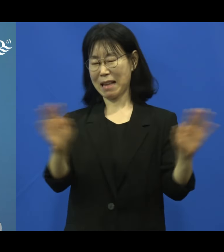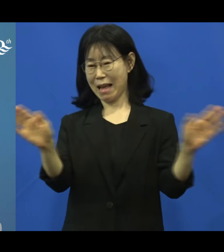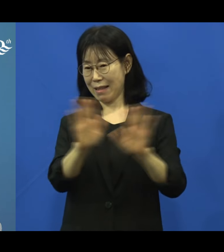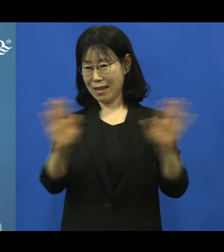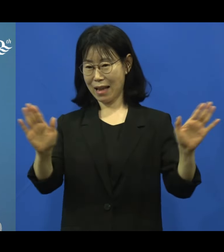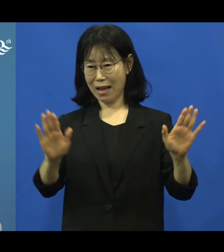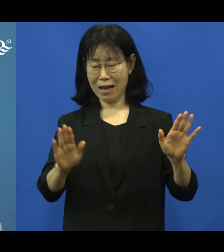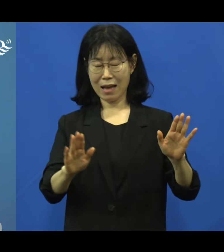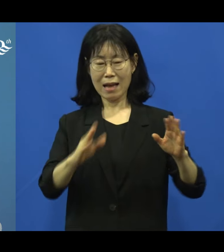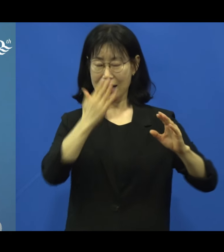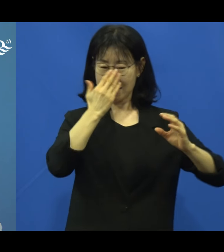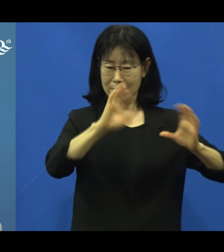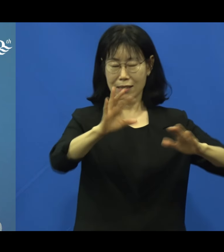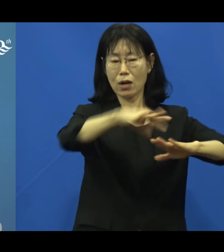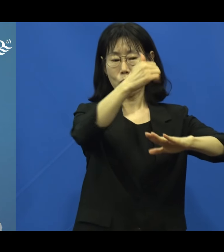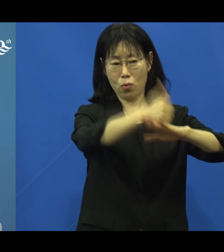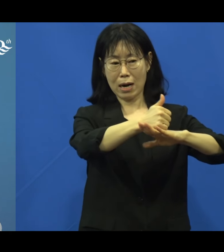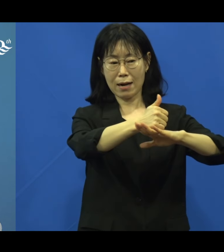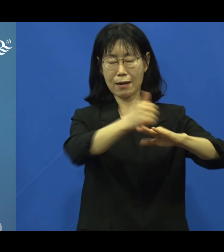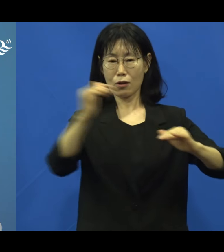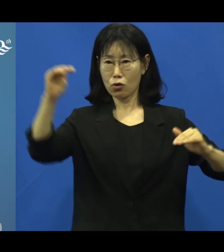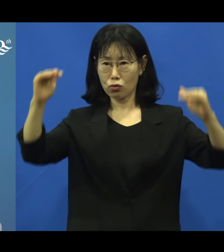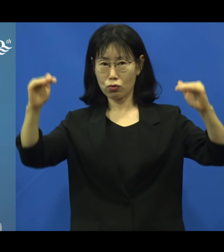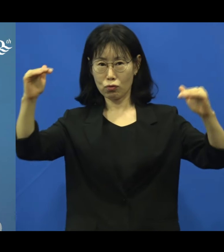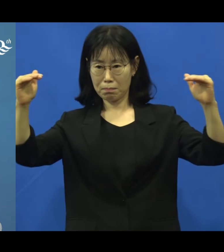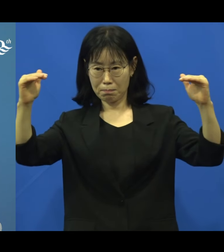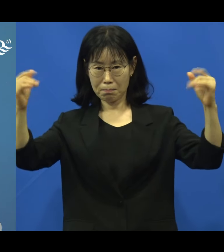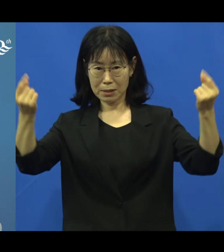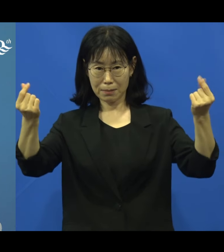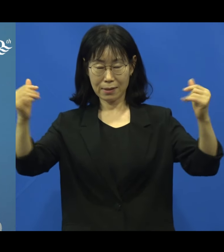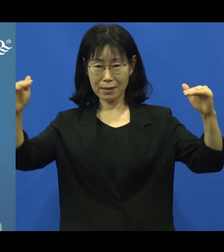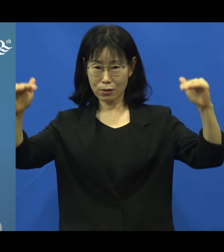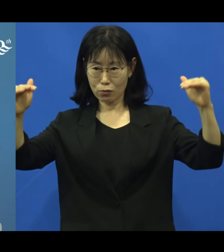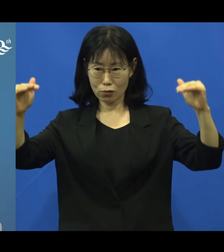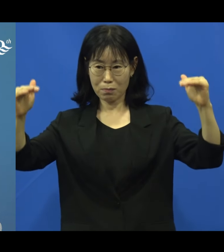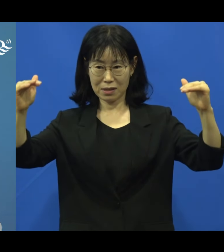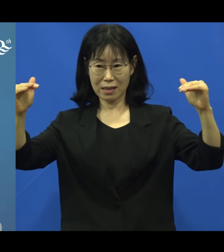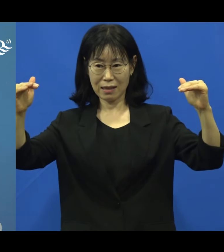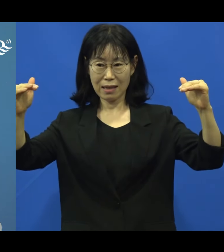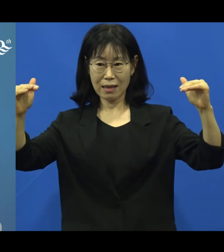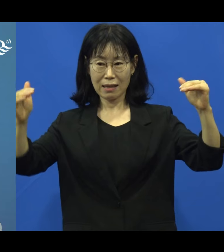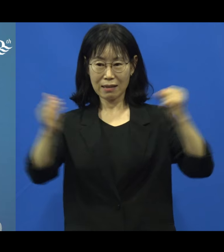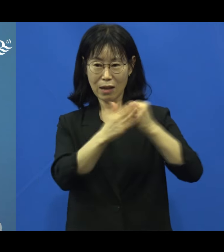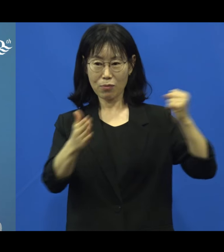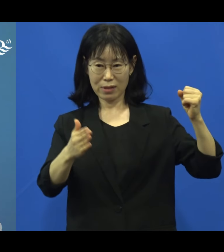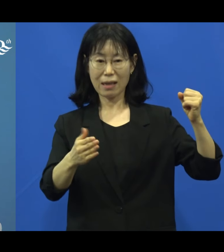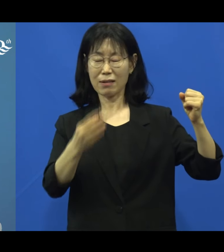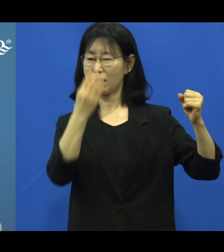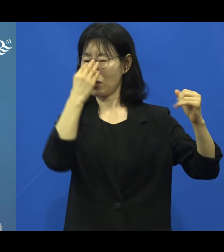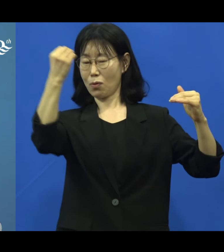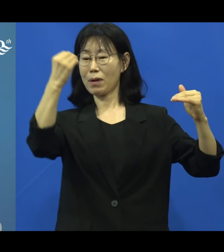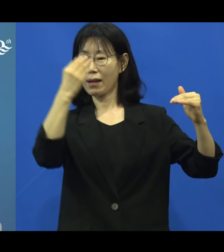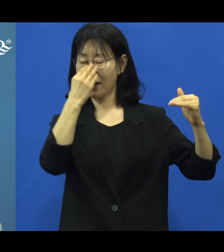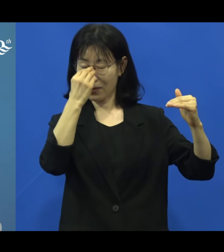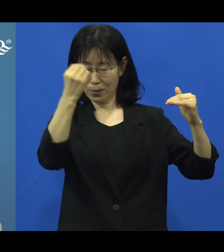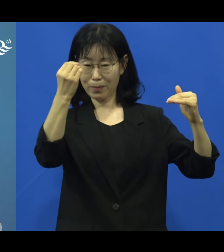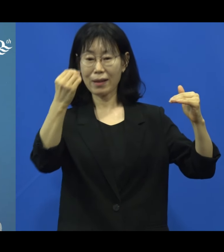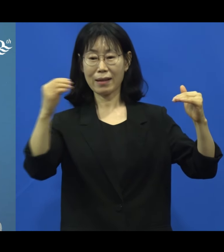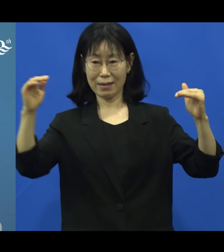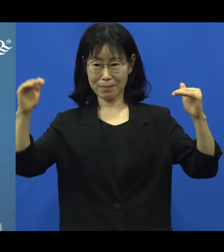아람의 장관 정도면 이스라엘 왕이 직접 뭐를 하라는 거죠. 그러니까 엘리사 선지자, 이거는 아주 하찮은 존재로